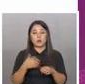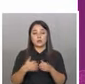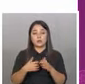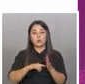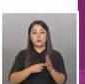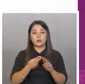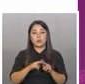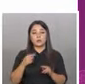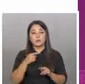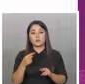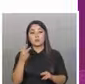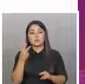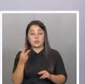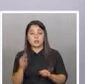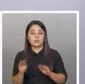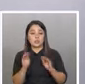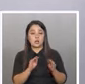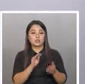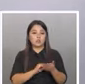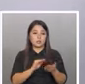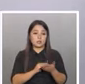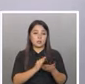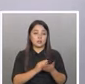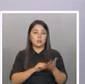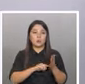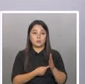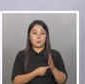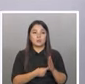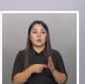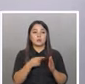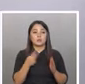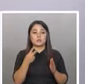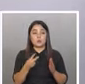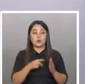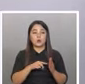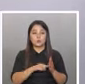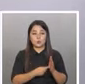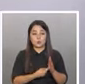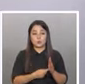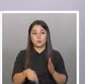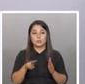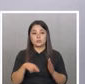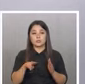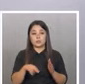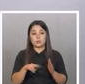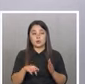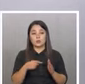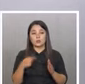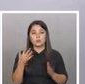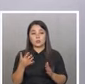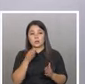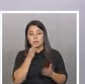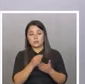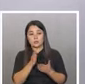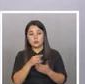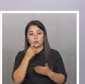көбейткіш минус 2-ні жақша сыртына шығарып көбейтіп жазамыз. Онда минус 2 көбейту d азайтылған 5